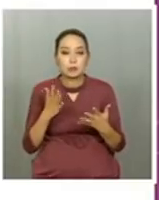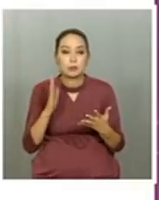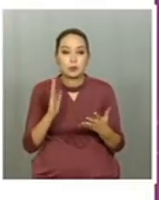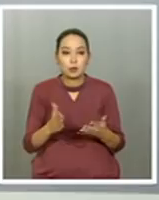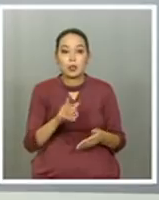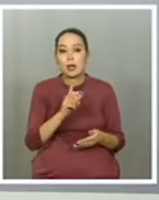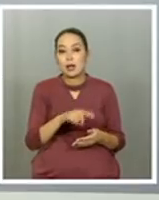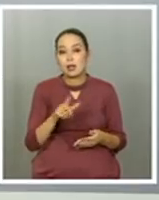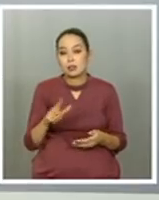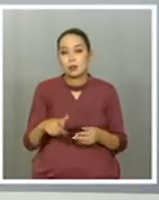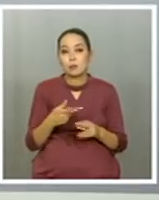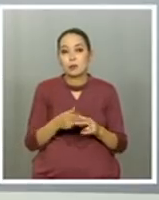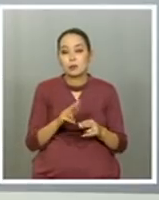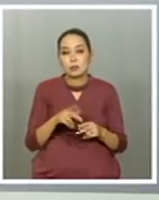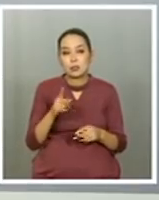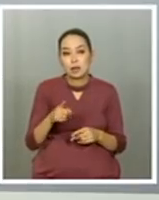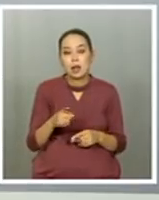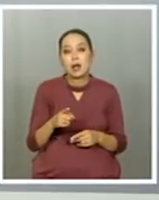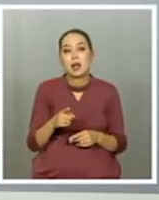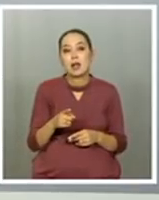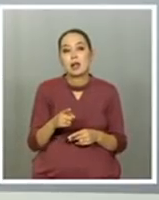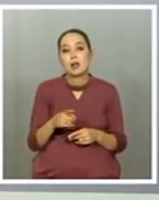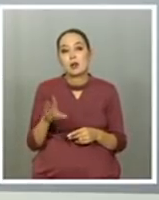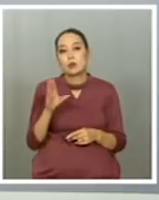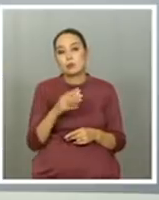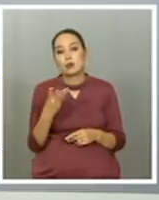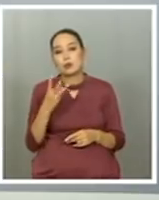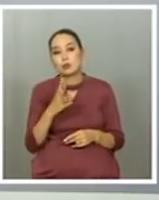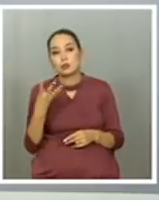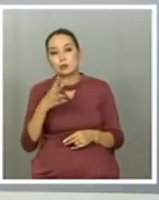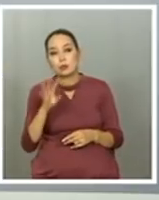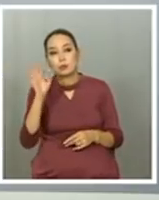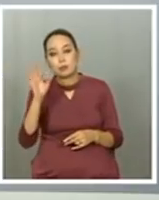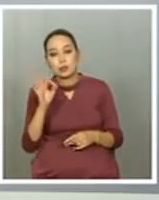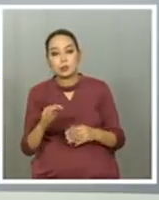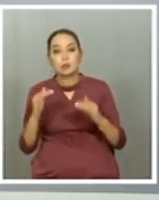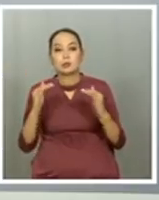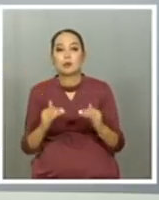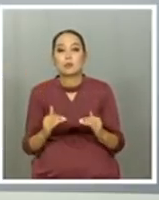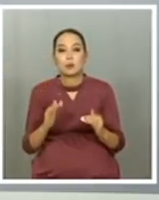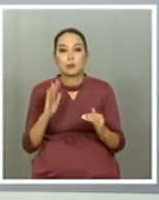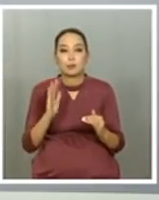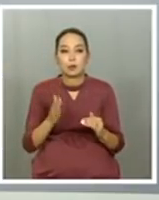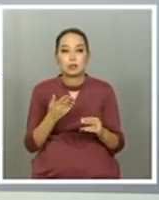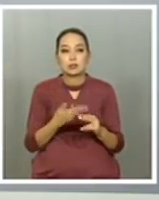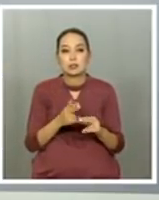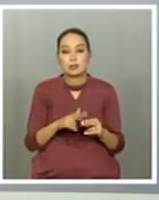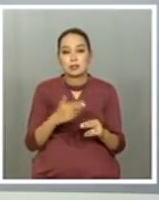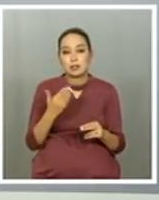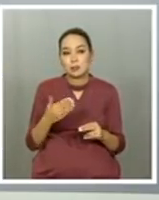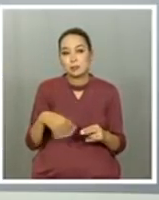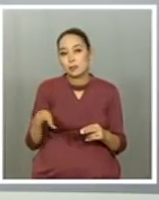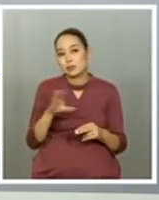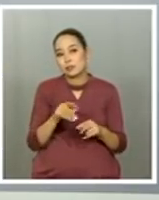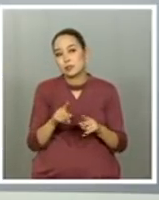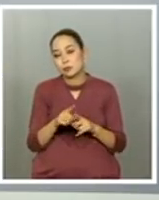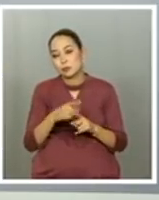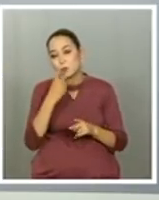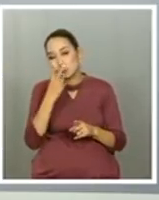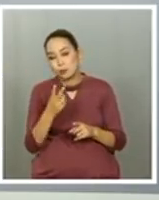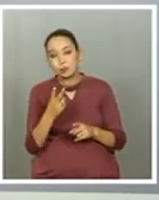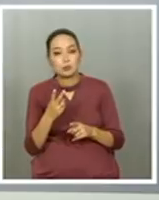осы айқындау қабілеті, мысалы, 3-4%-дан төмен болатын болса, онда оны контраст арқылы да көруге мүмкін